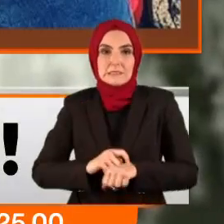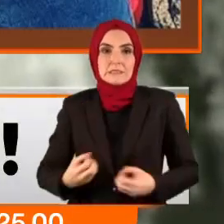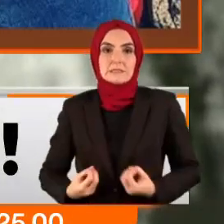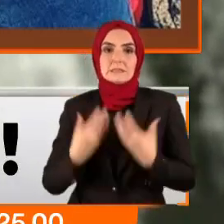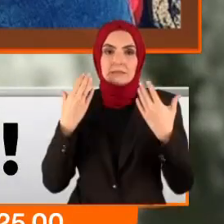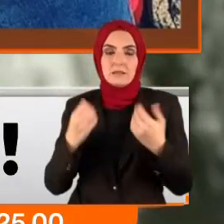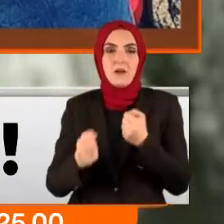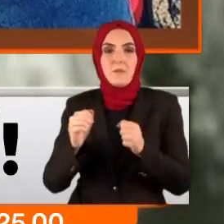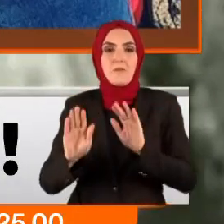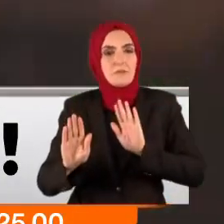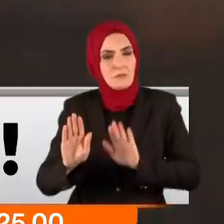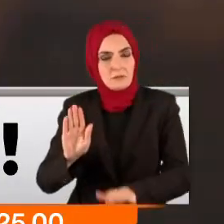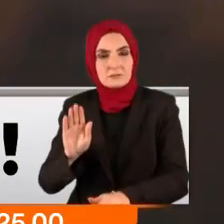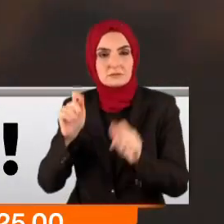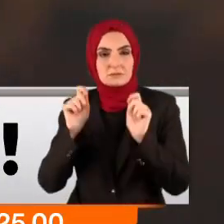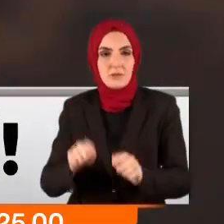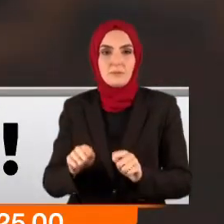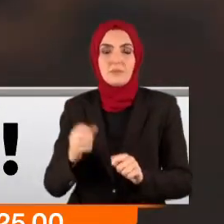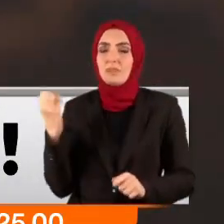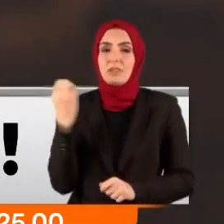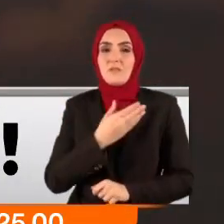Hatta defalarca üzerinden geçmişti.